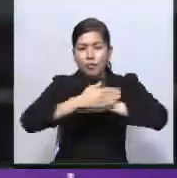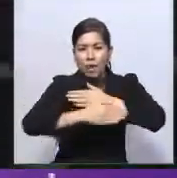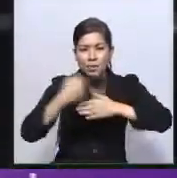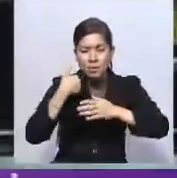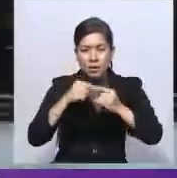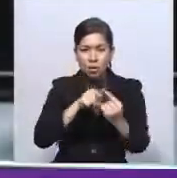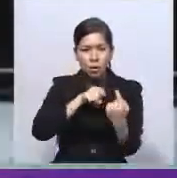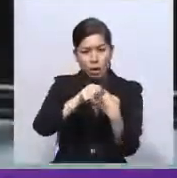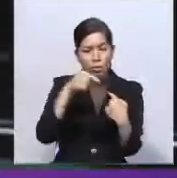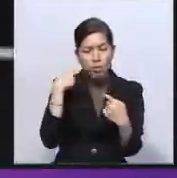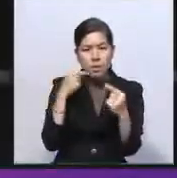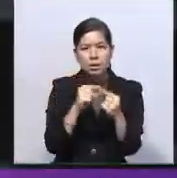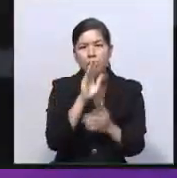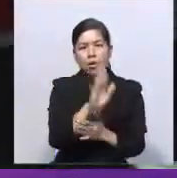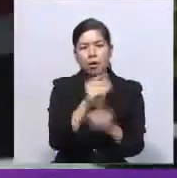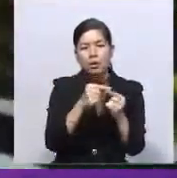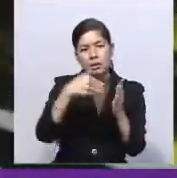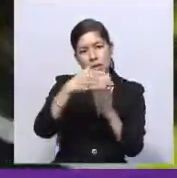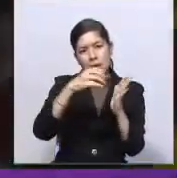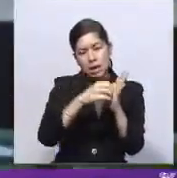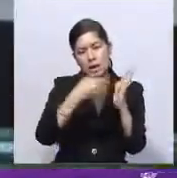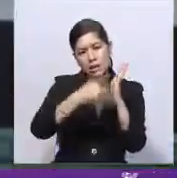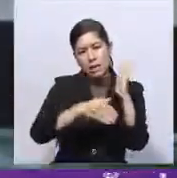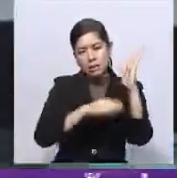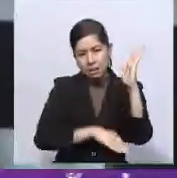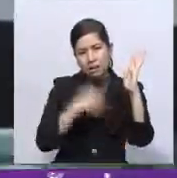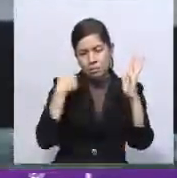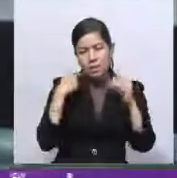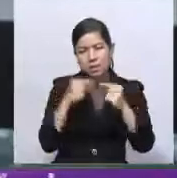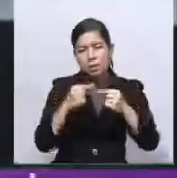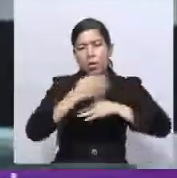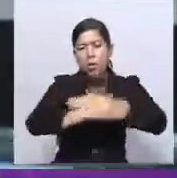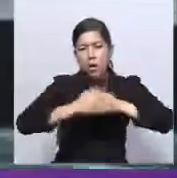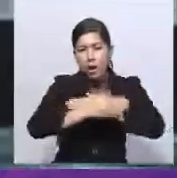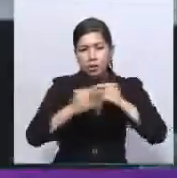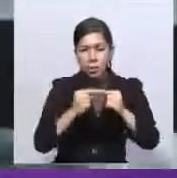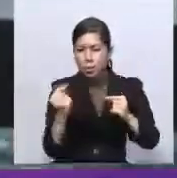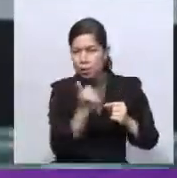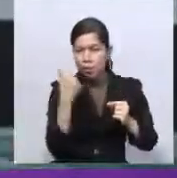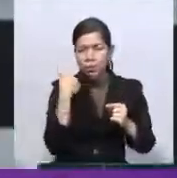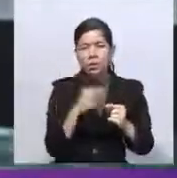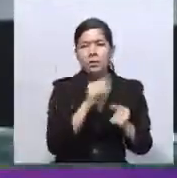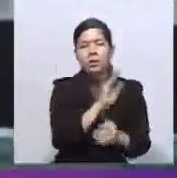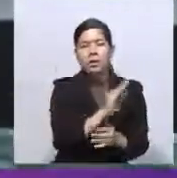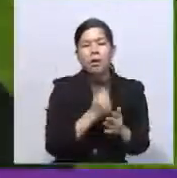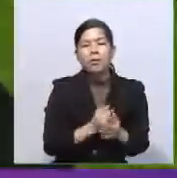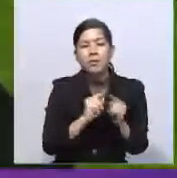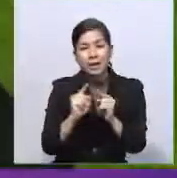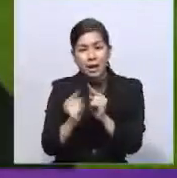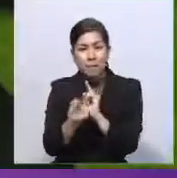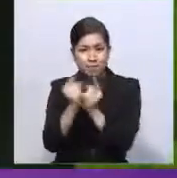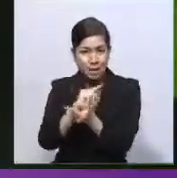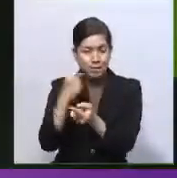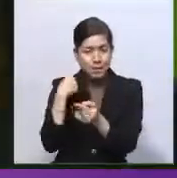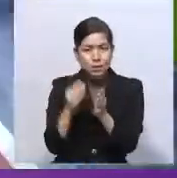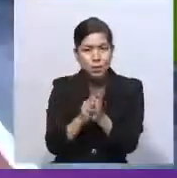นส่งทั้งภาคเหนือกลางอีสานและใต้โครงการรถไฟความเร็วสูงเชื่อมโยงภูมิภาครวมถึงโครงการพัฒนาท่า